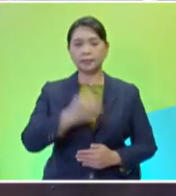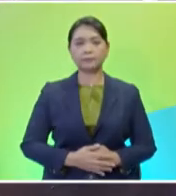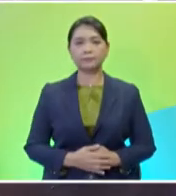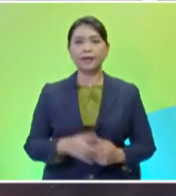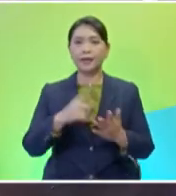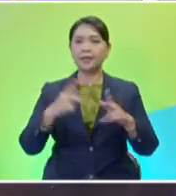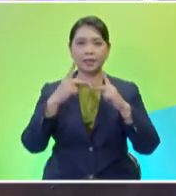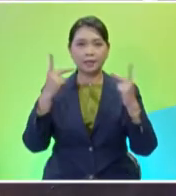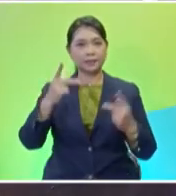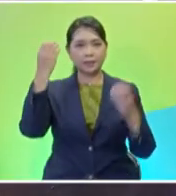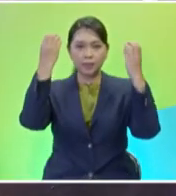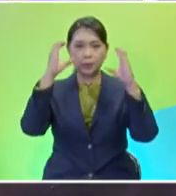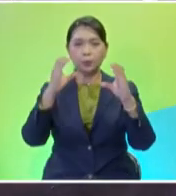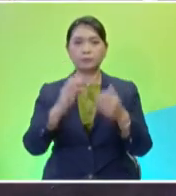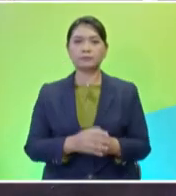banyak